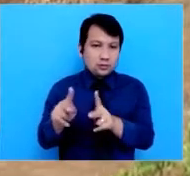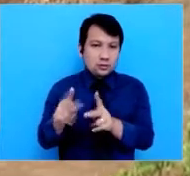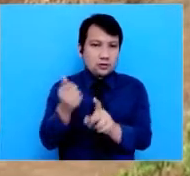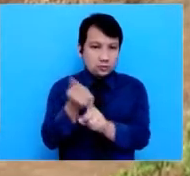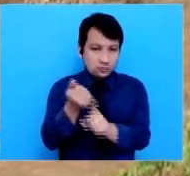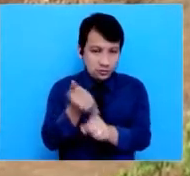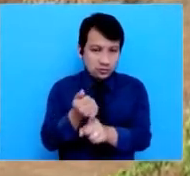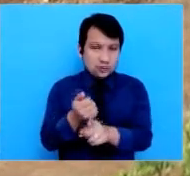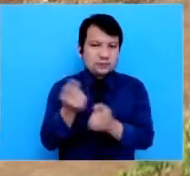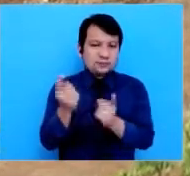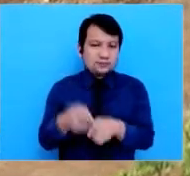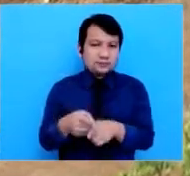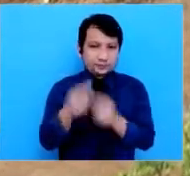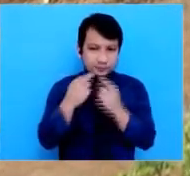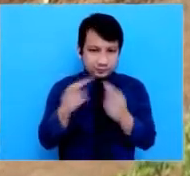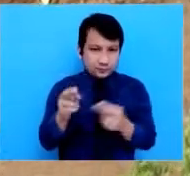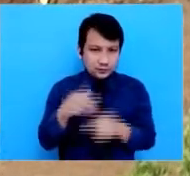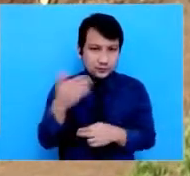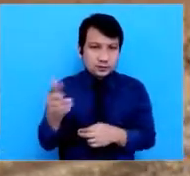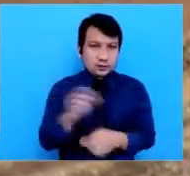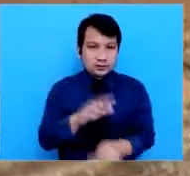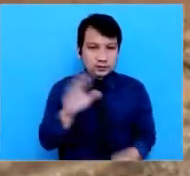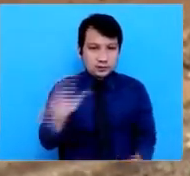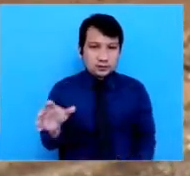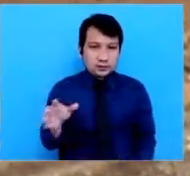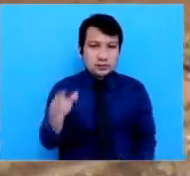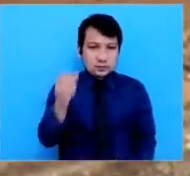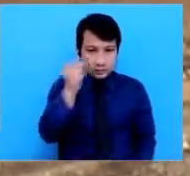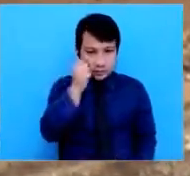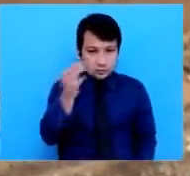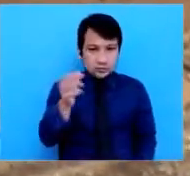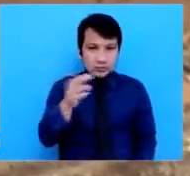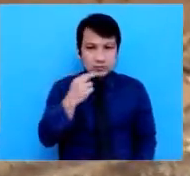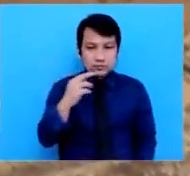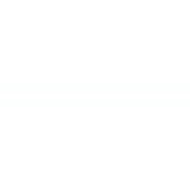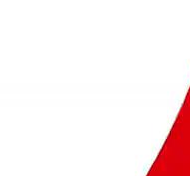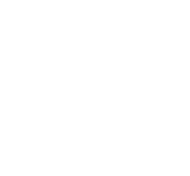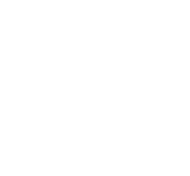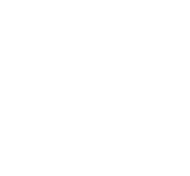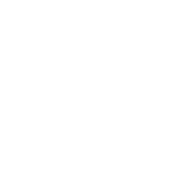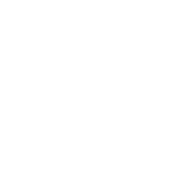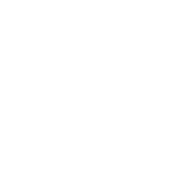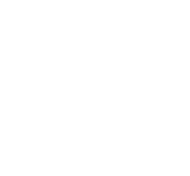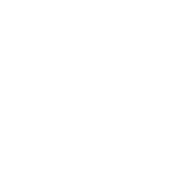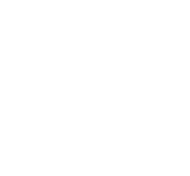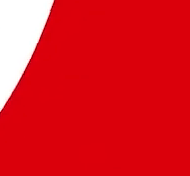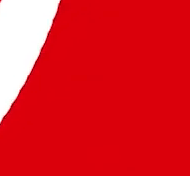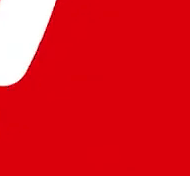Nagbabalita mula sa frontline, Shaila Francisco, News 5.